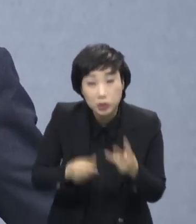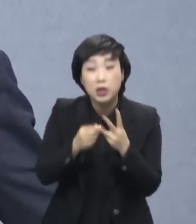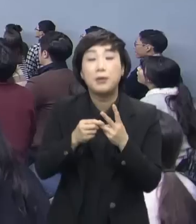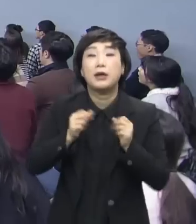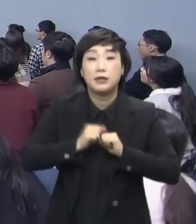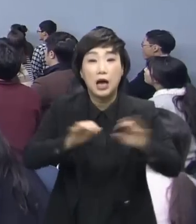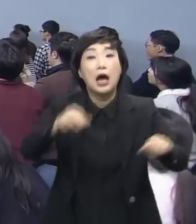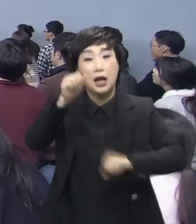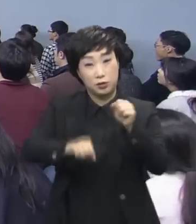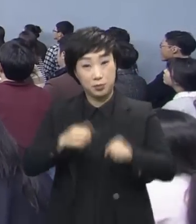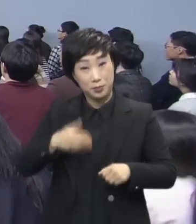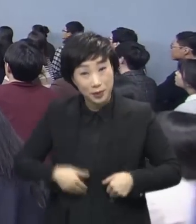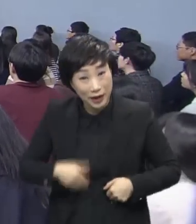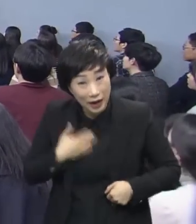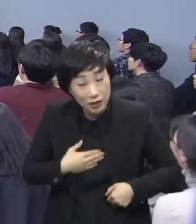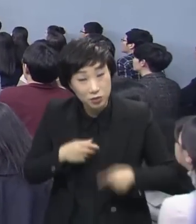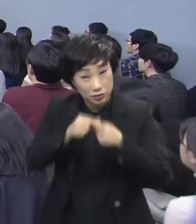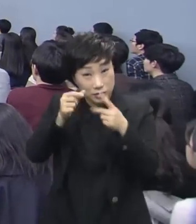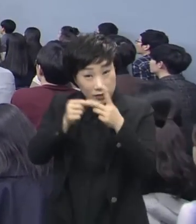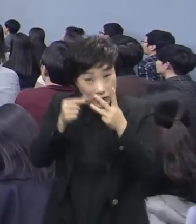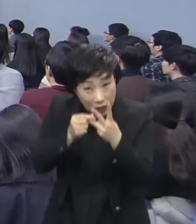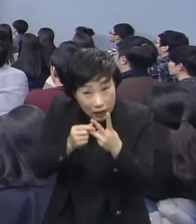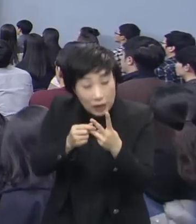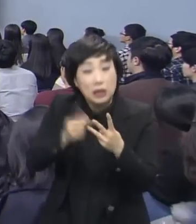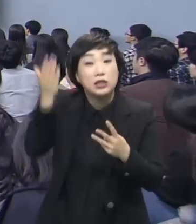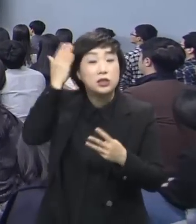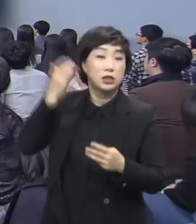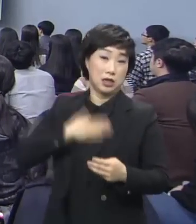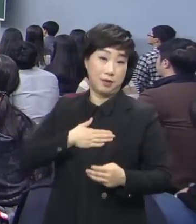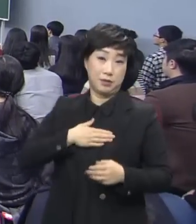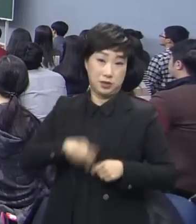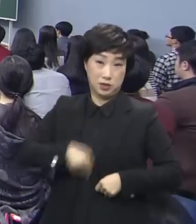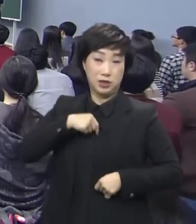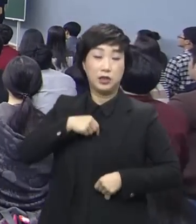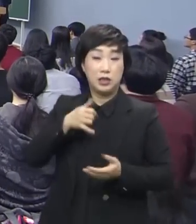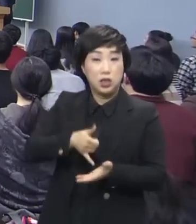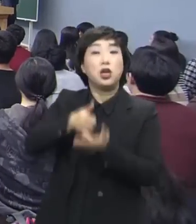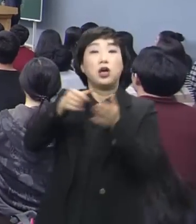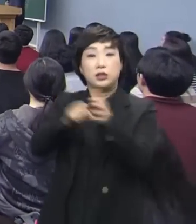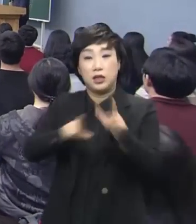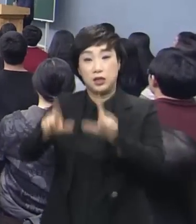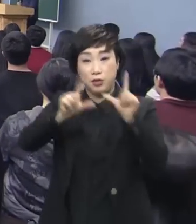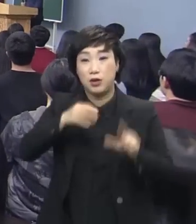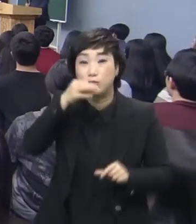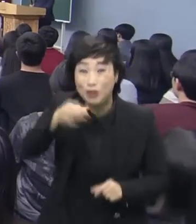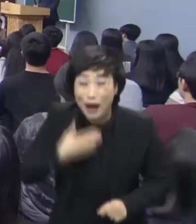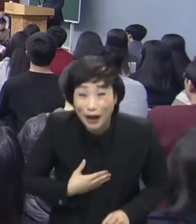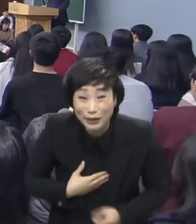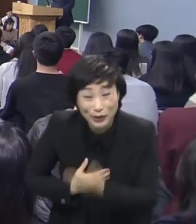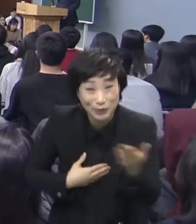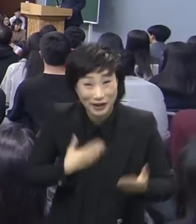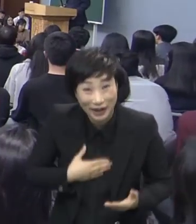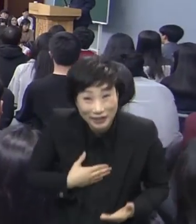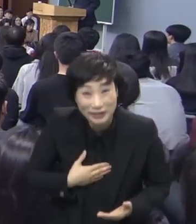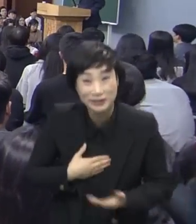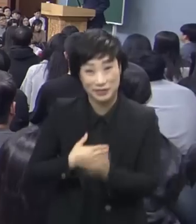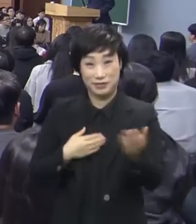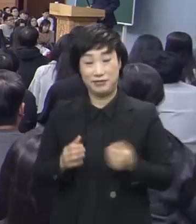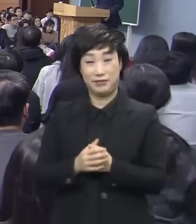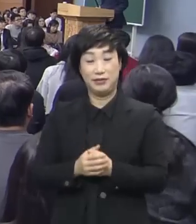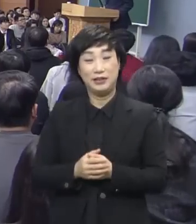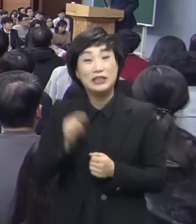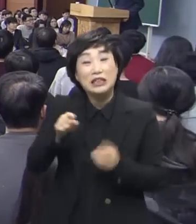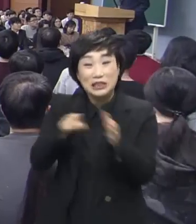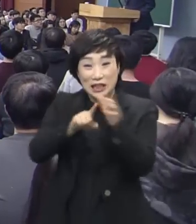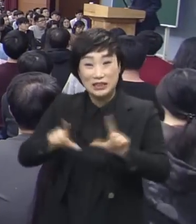행동해야 된다. 이게 지정의 인격적인 신앙생활이라고 하는 거예요. 알아들었어요?